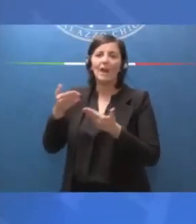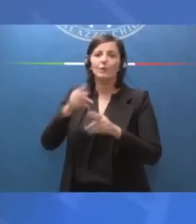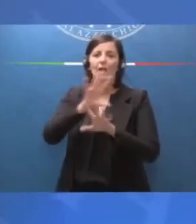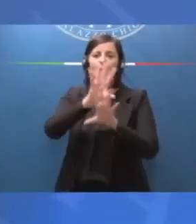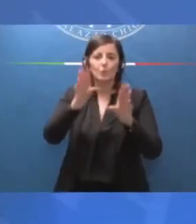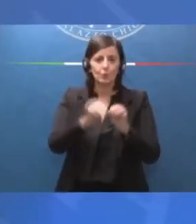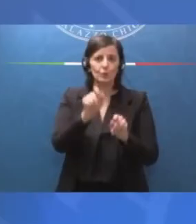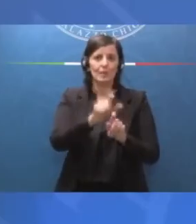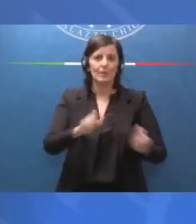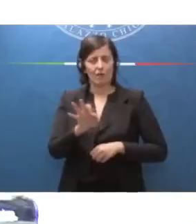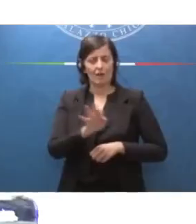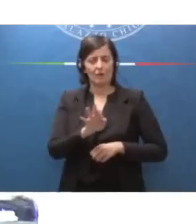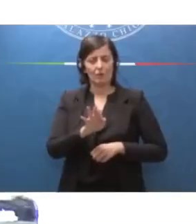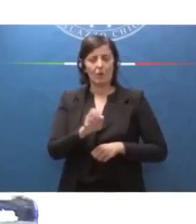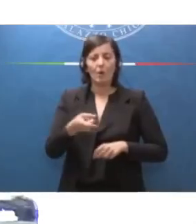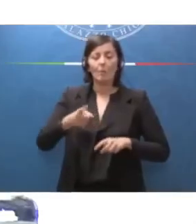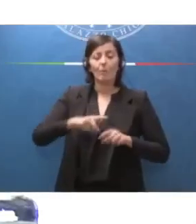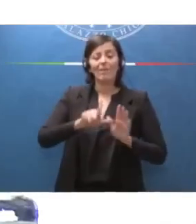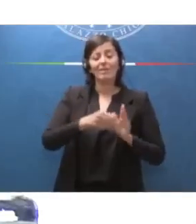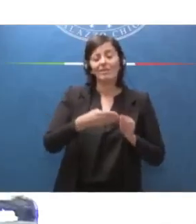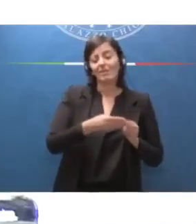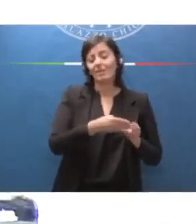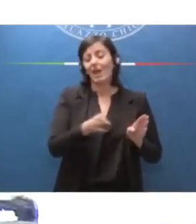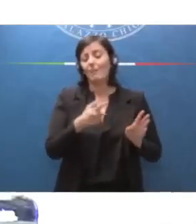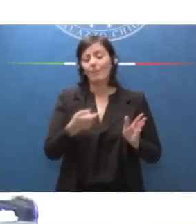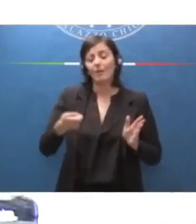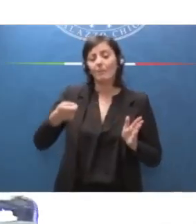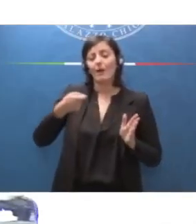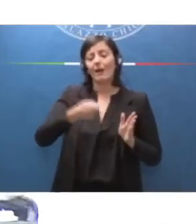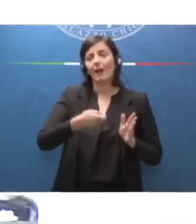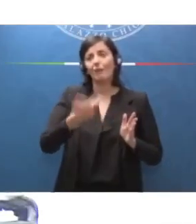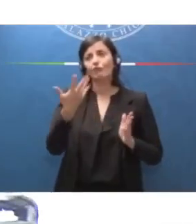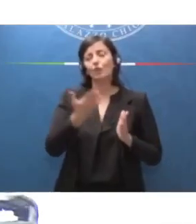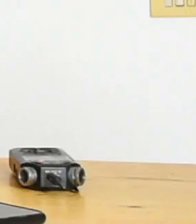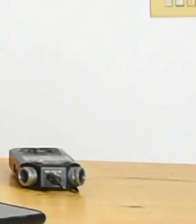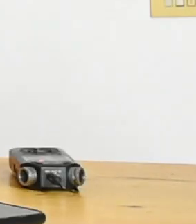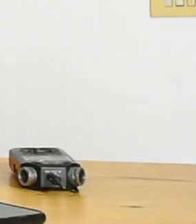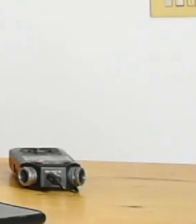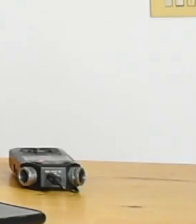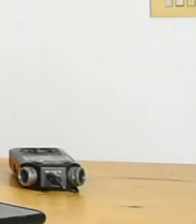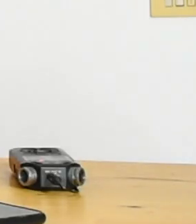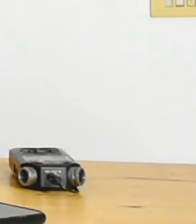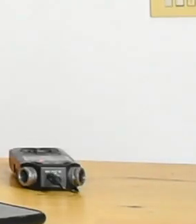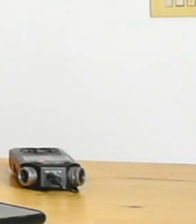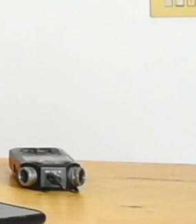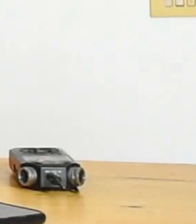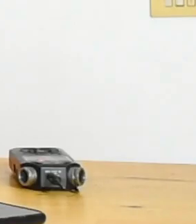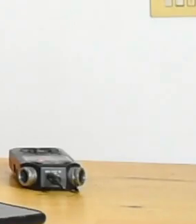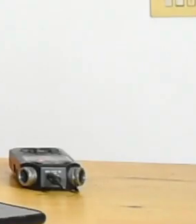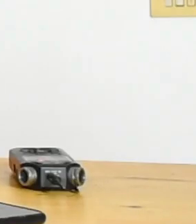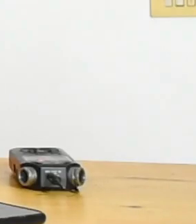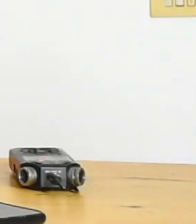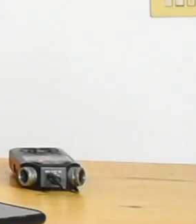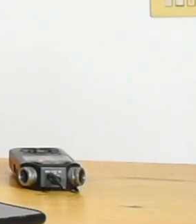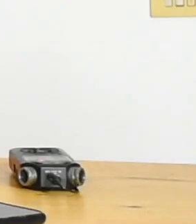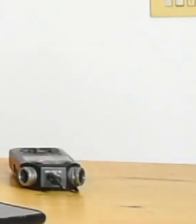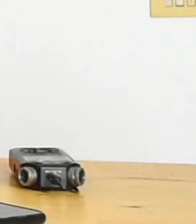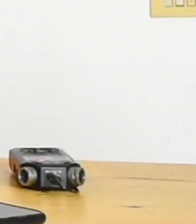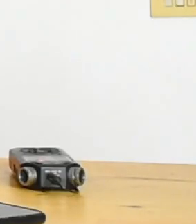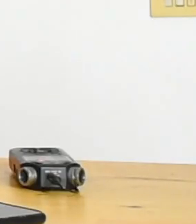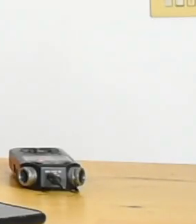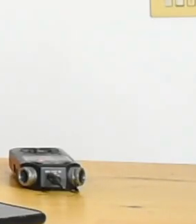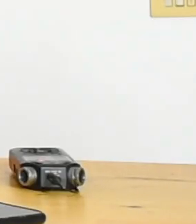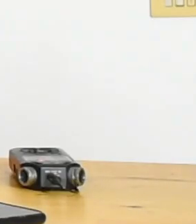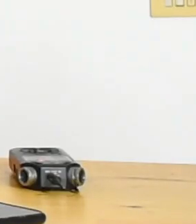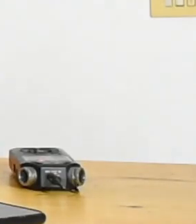resto invece arriverà da qualche tassa, l'abolizione del reddito e altre misure non ancora specificate. Ma già con queste misure possiamo capire tantissimo sui veri obiettivi